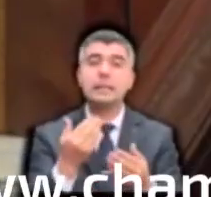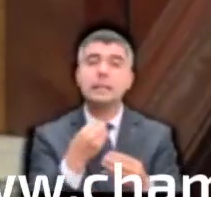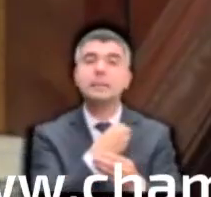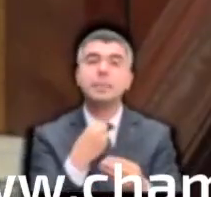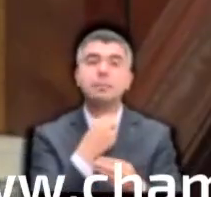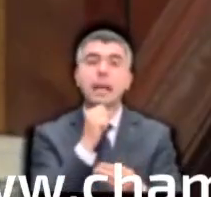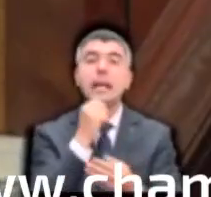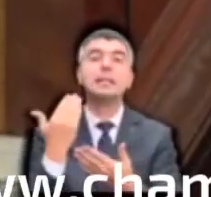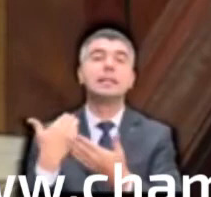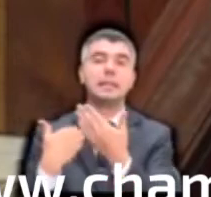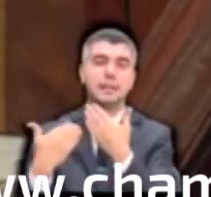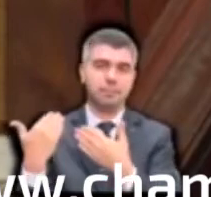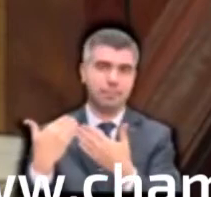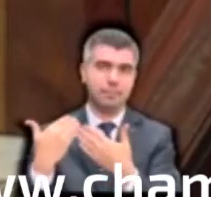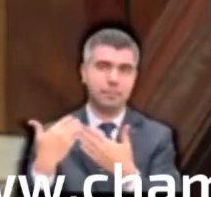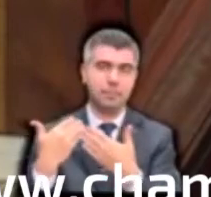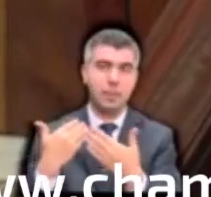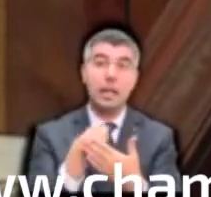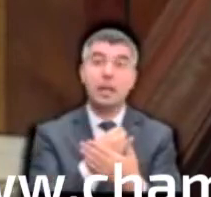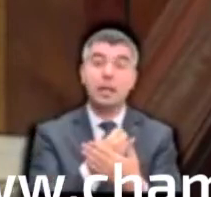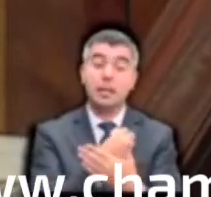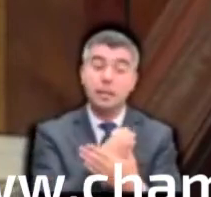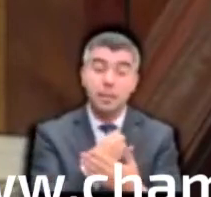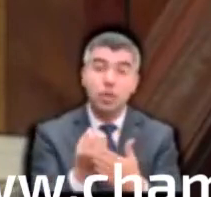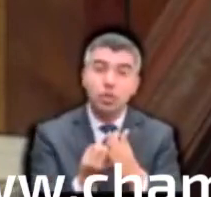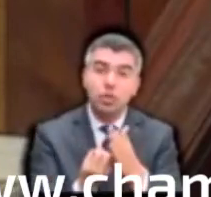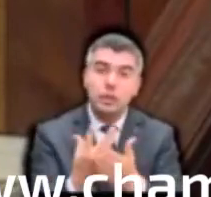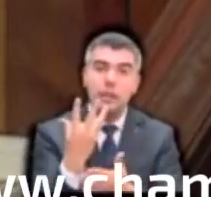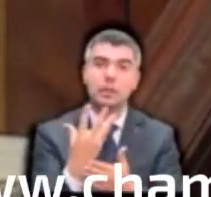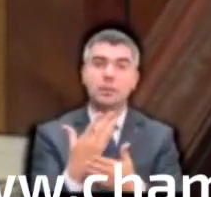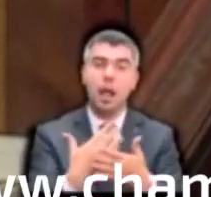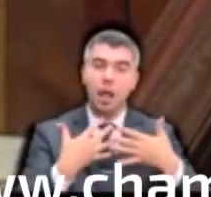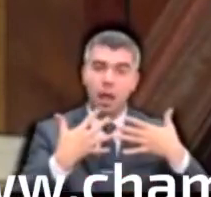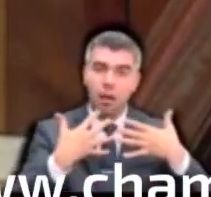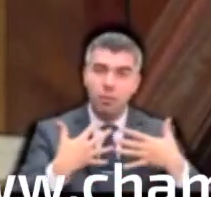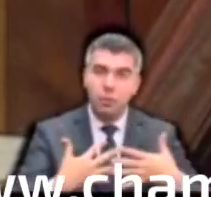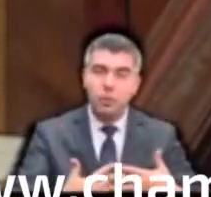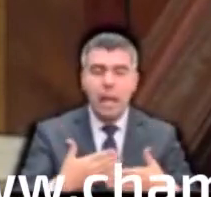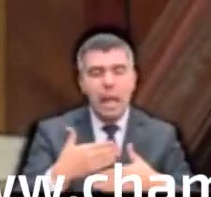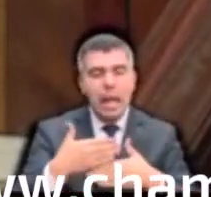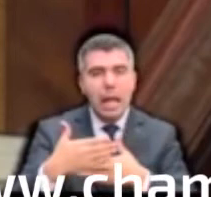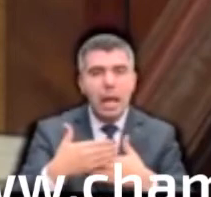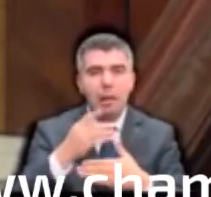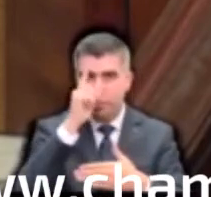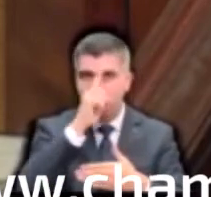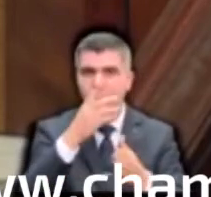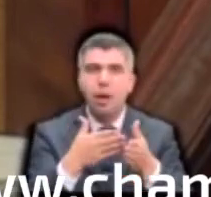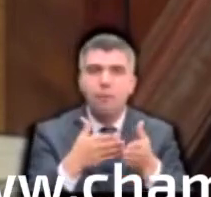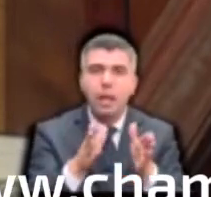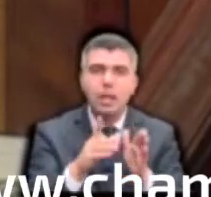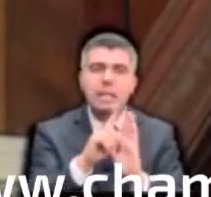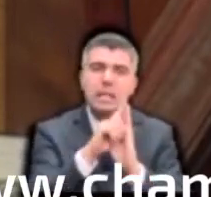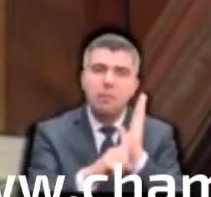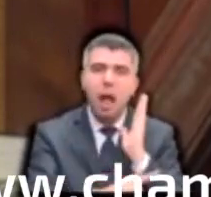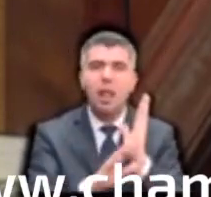كاين مستعجلات جديدة وجديدة جد مجهزة اللي غتحل الأبواب ديالها في بضعة أيام ولا أسبوع أو أسبوعين